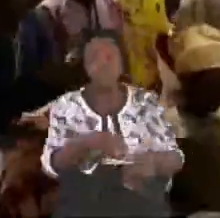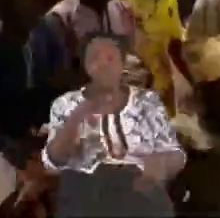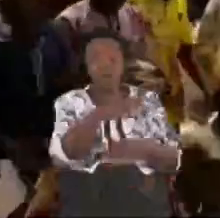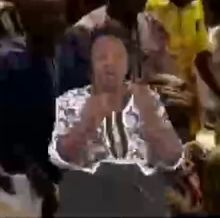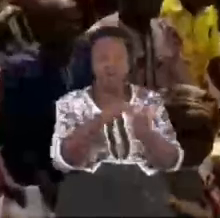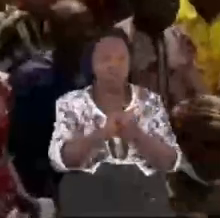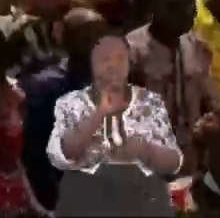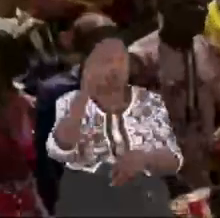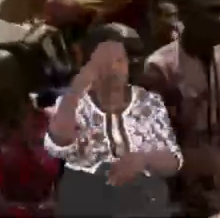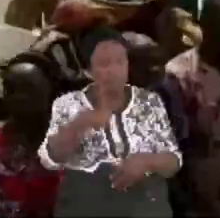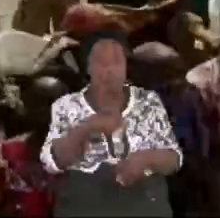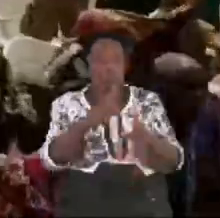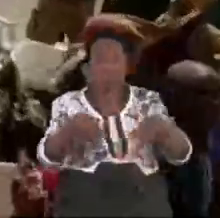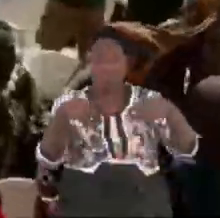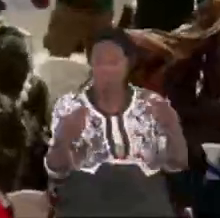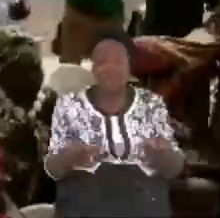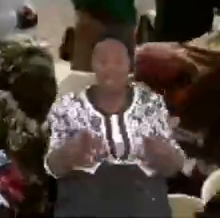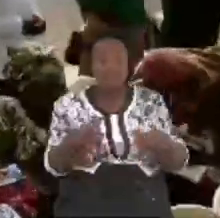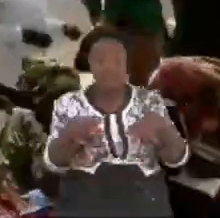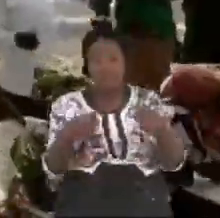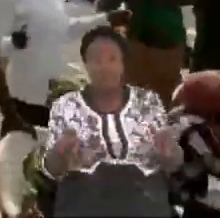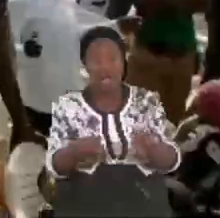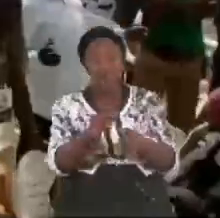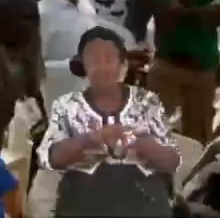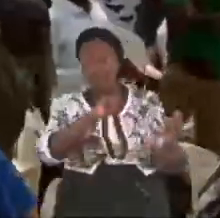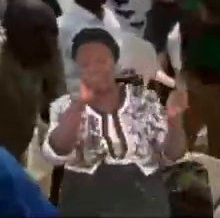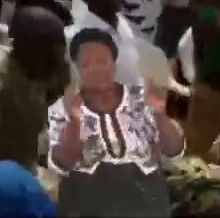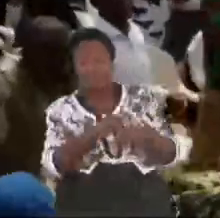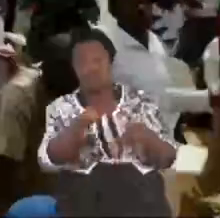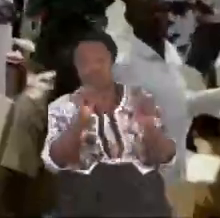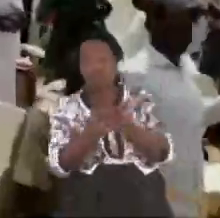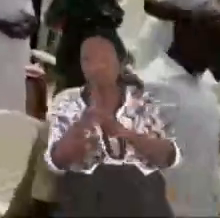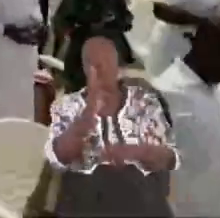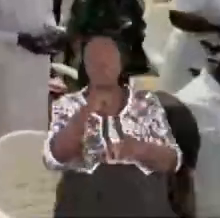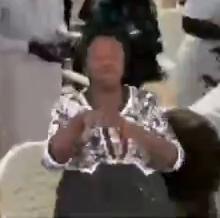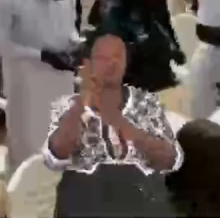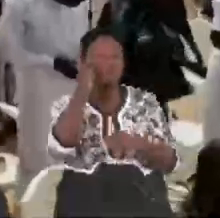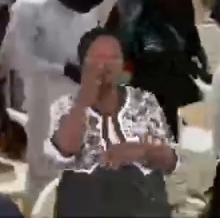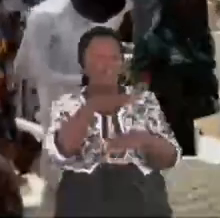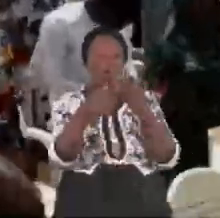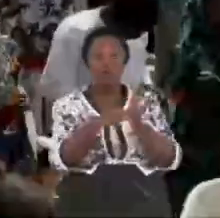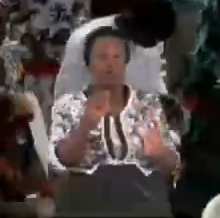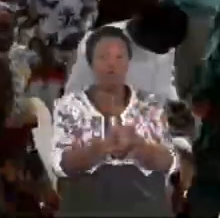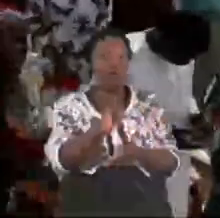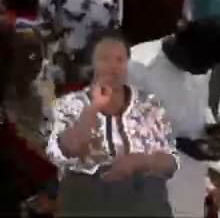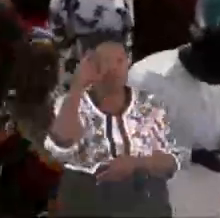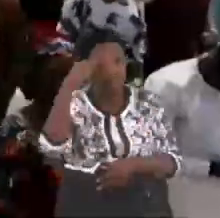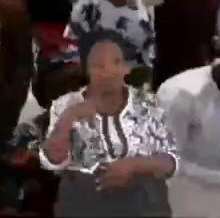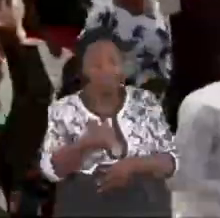c'est pour moi. La provision pour transformer ton eau en vin, tout ça c'est pour